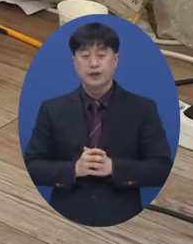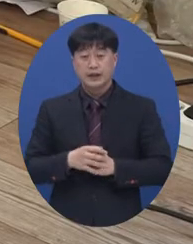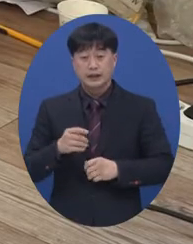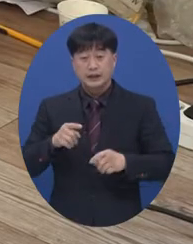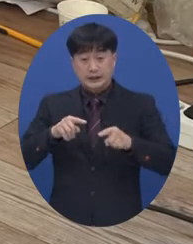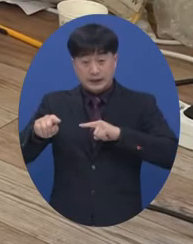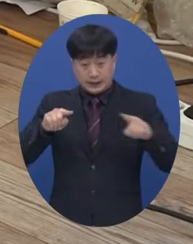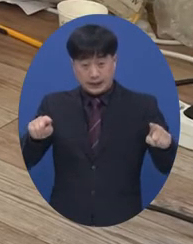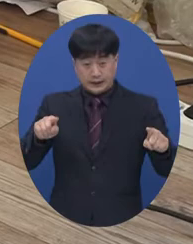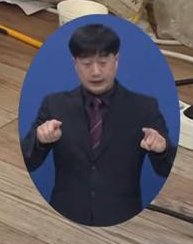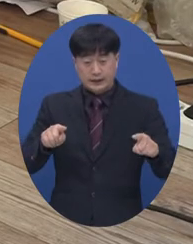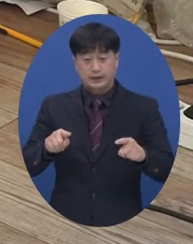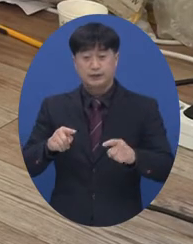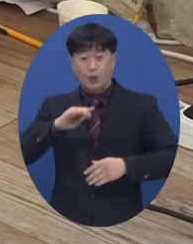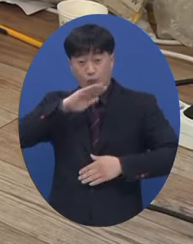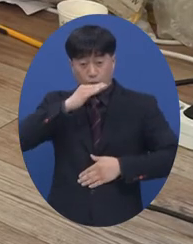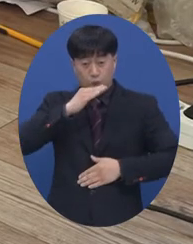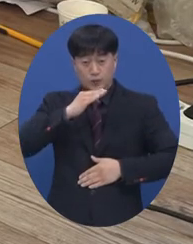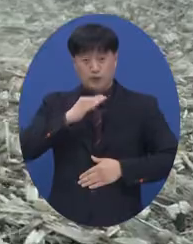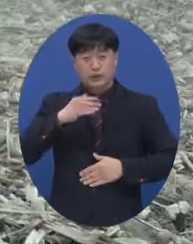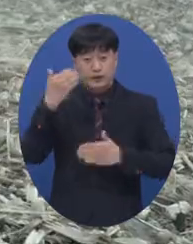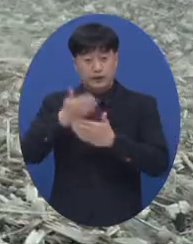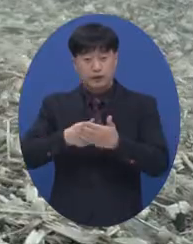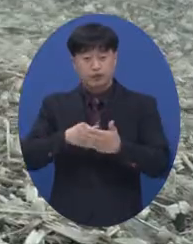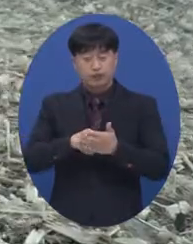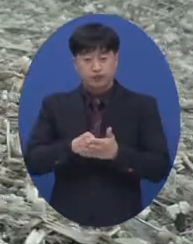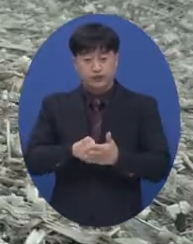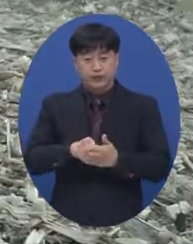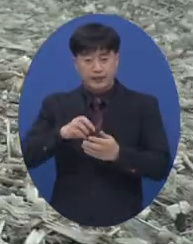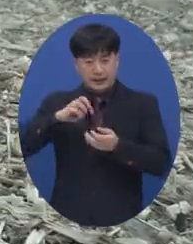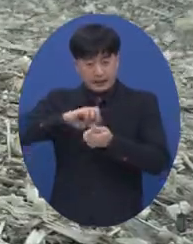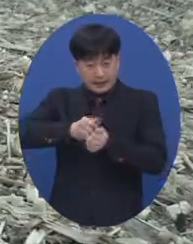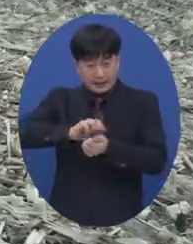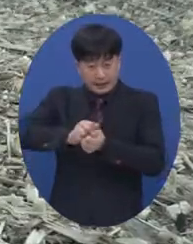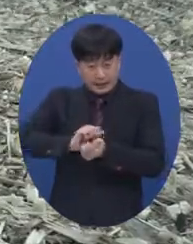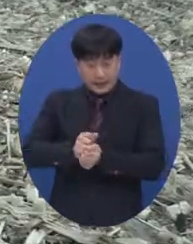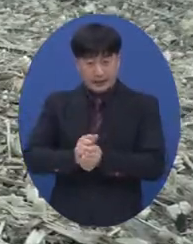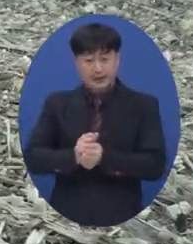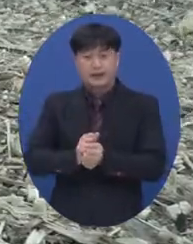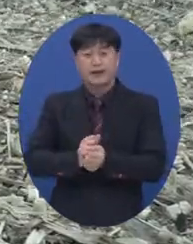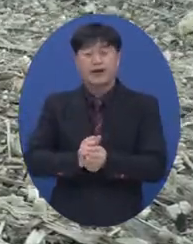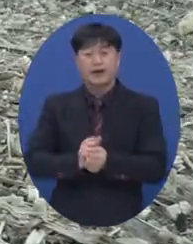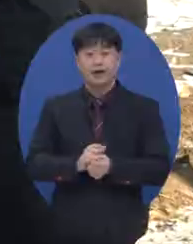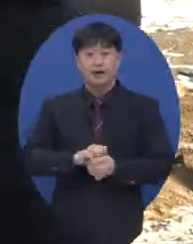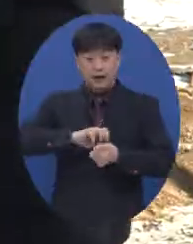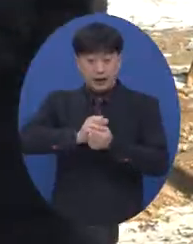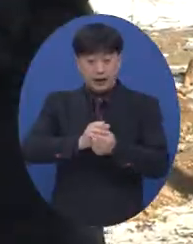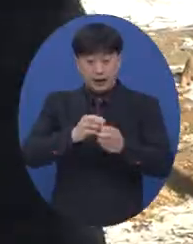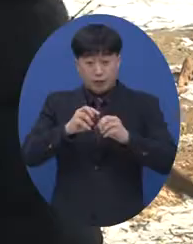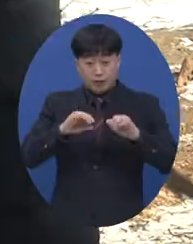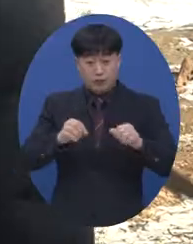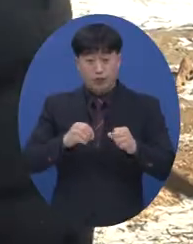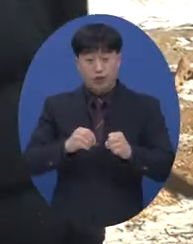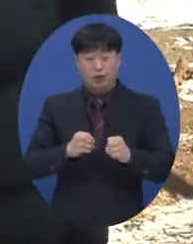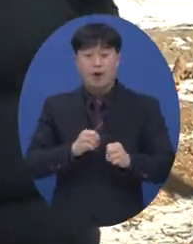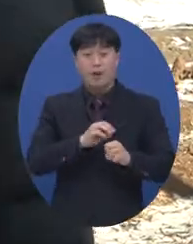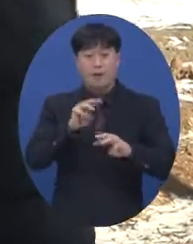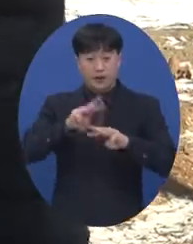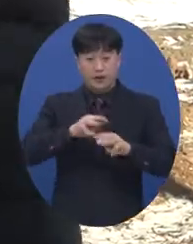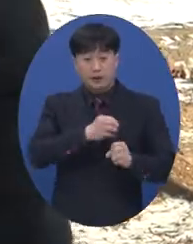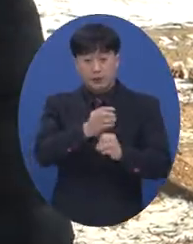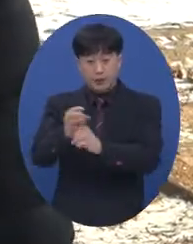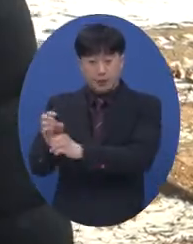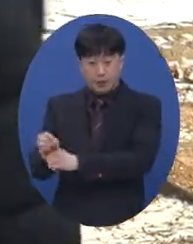가지나 옥수수 때 볼이 집과 같은 잔재 무를 잘게 갈아 주고 파 세기를 거친 분쇄 물은 파수 되는 동시에 밭에